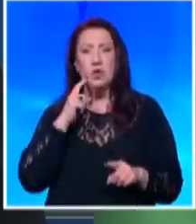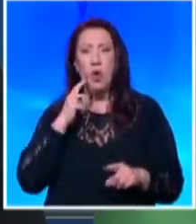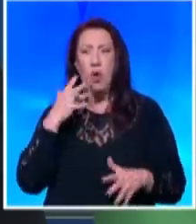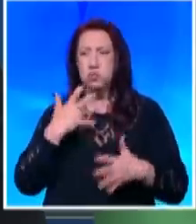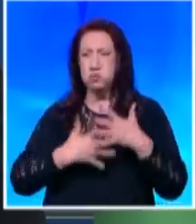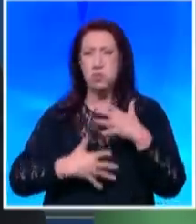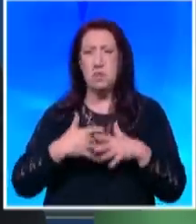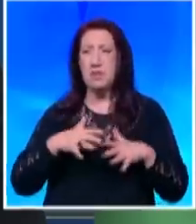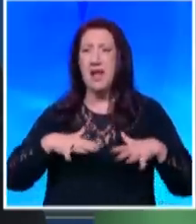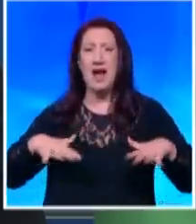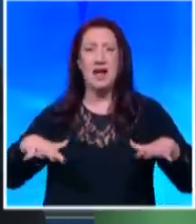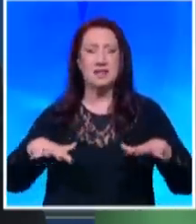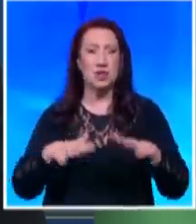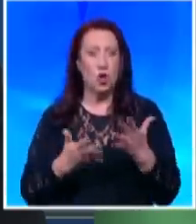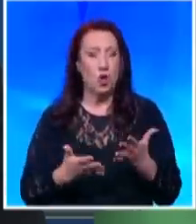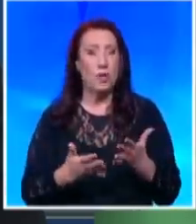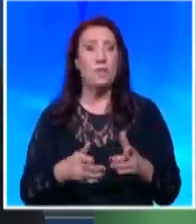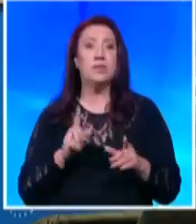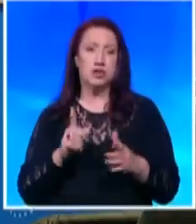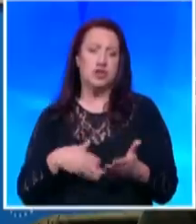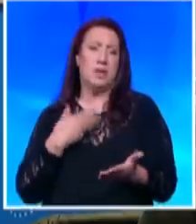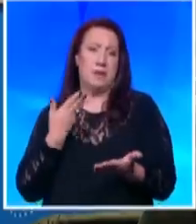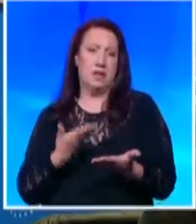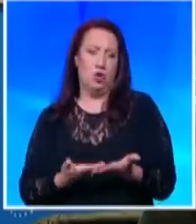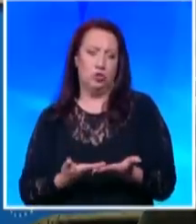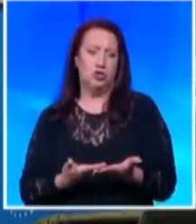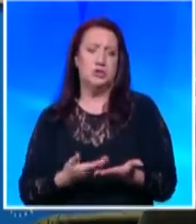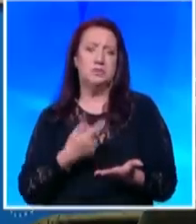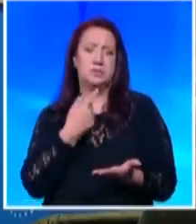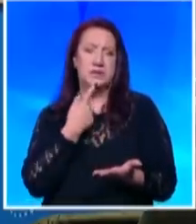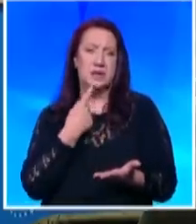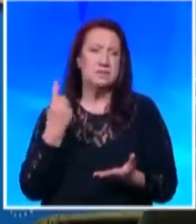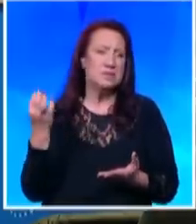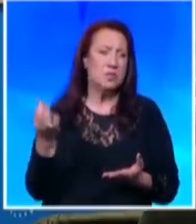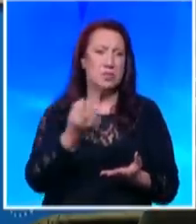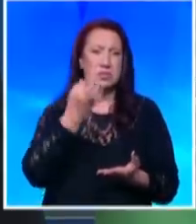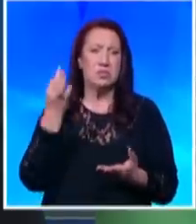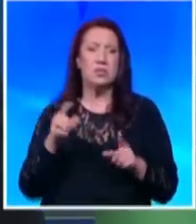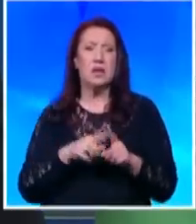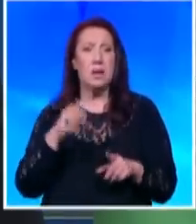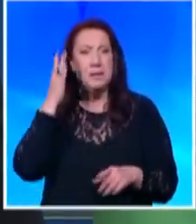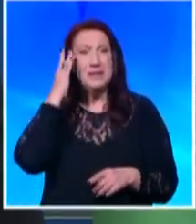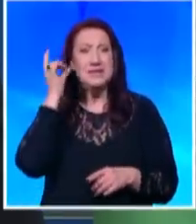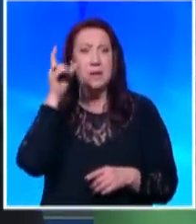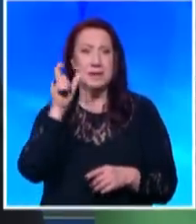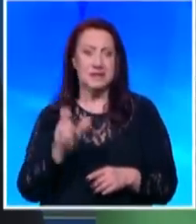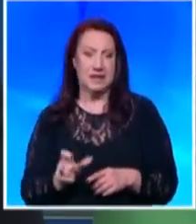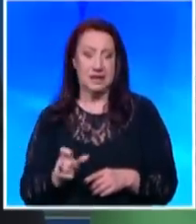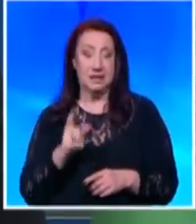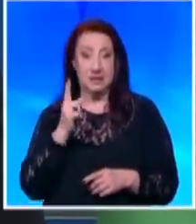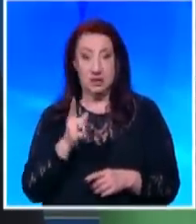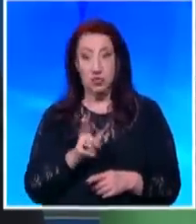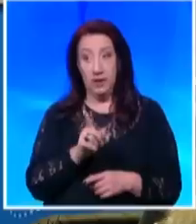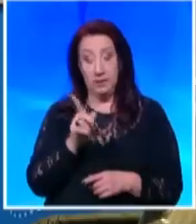предложиме безспорен премиер. Затова първо се обръщам към първата, като първа политическа сила